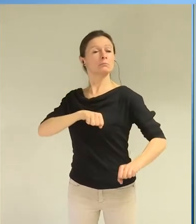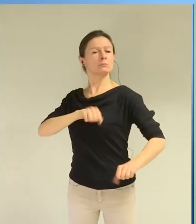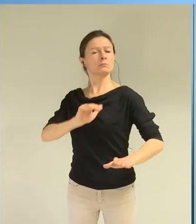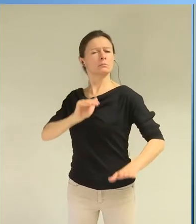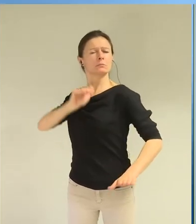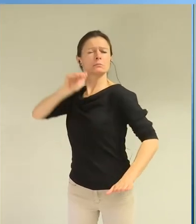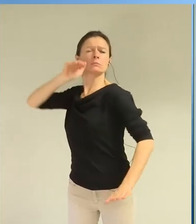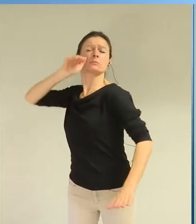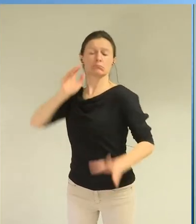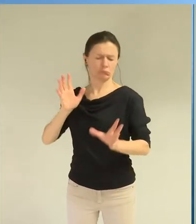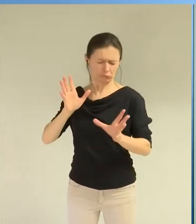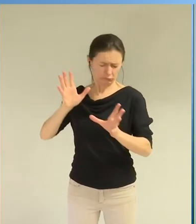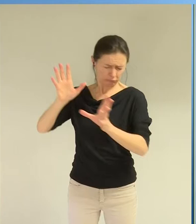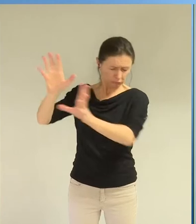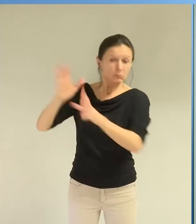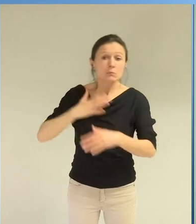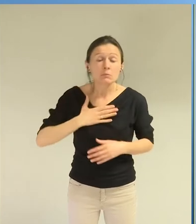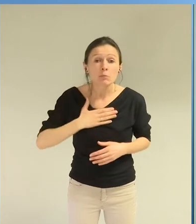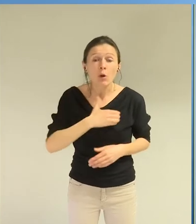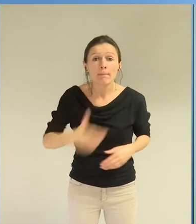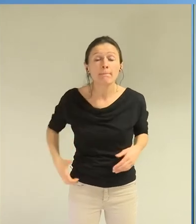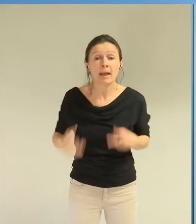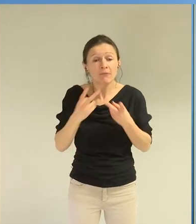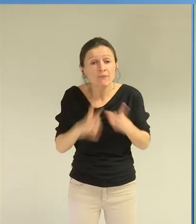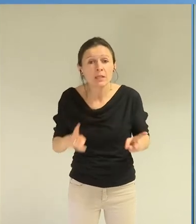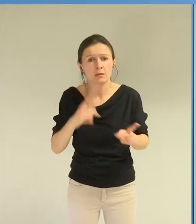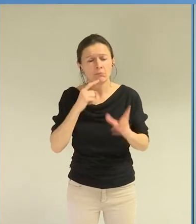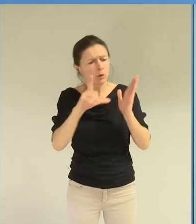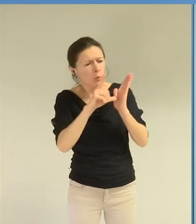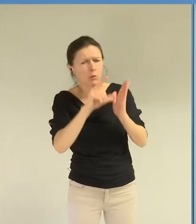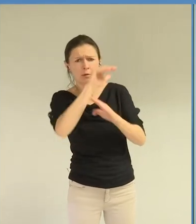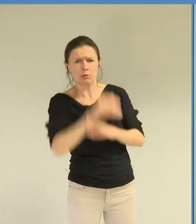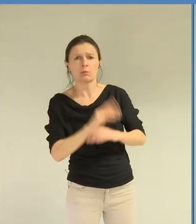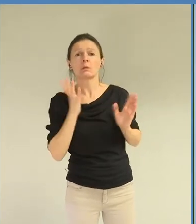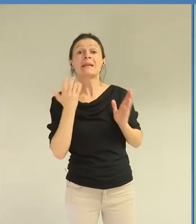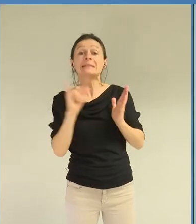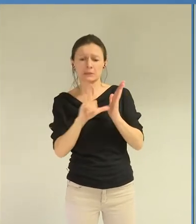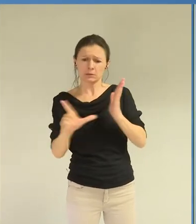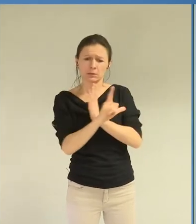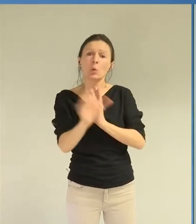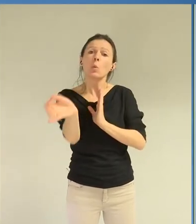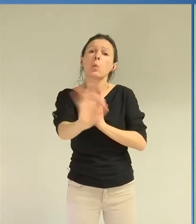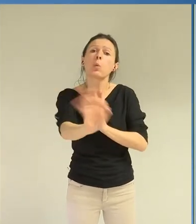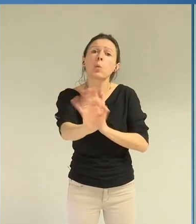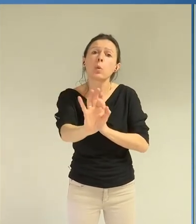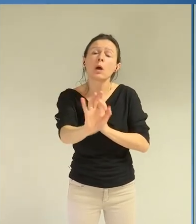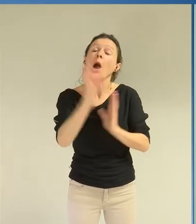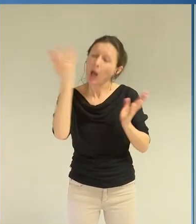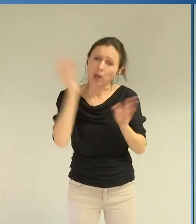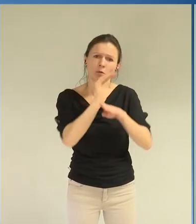de l'état de droit je la firme tout ce qu'ils ne tombent pas sous le coup de la loi est autorisée doit être protégé